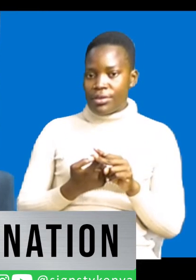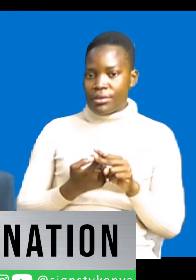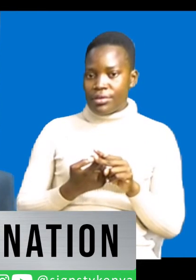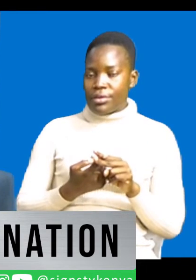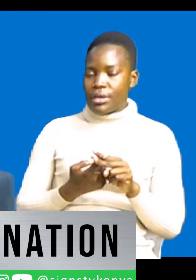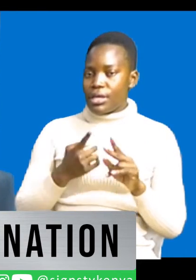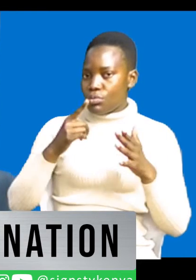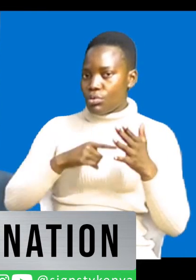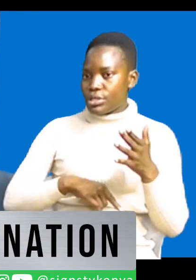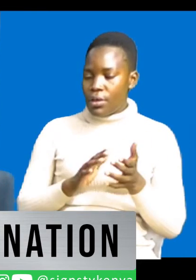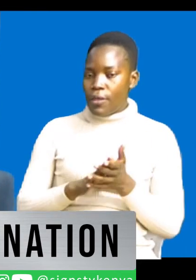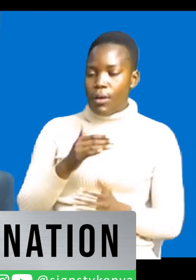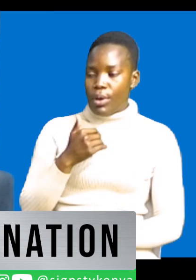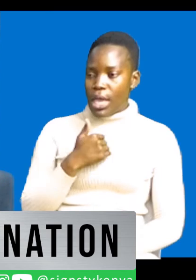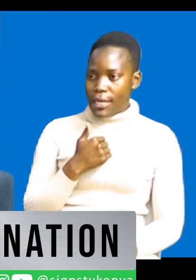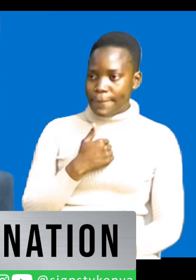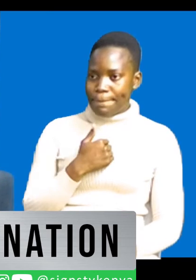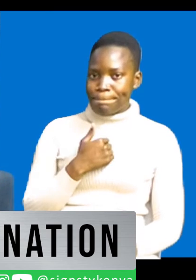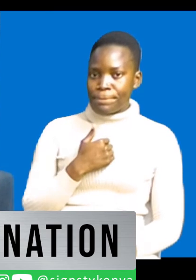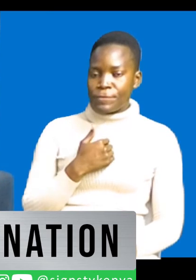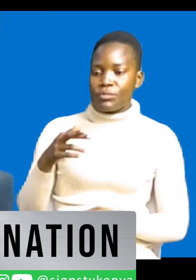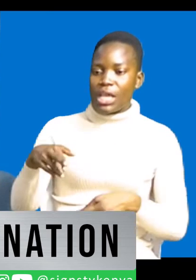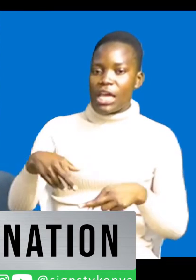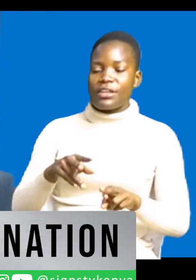vitu kama tuseme tulikuwa na mambo kama